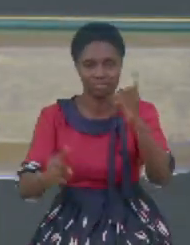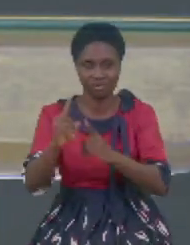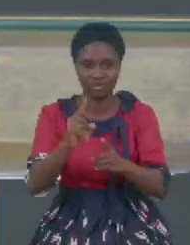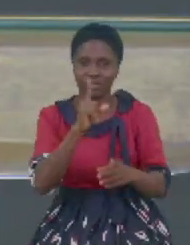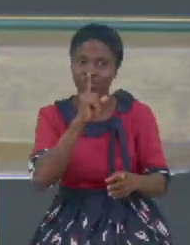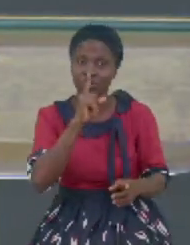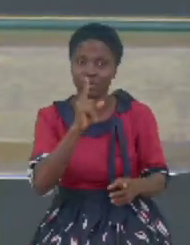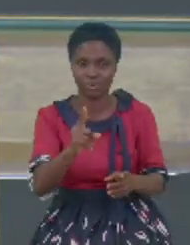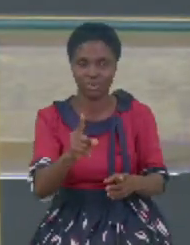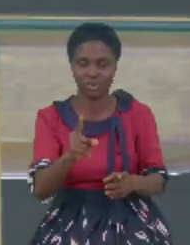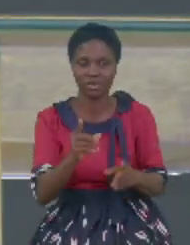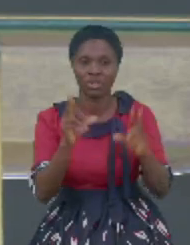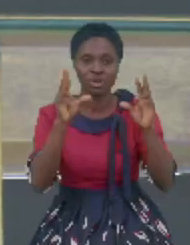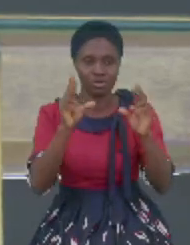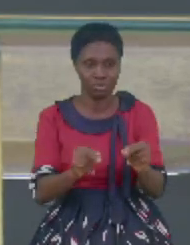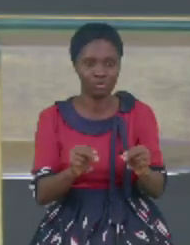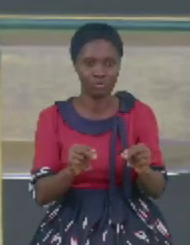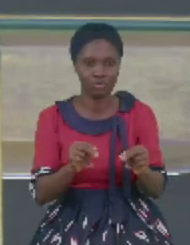là-bas, oui.